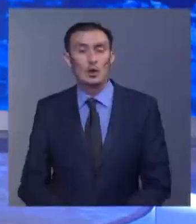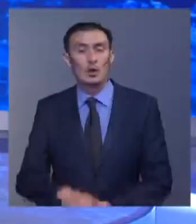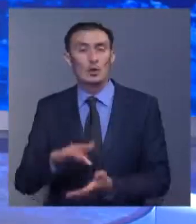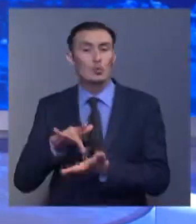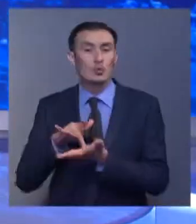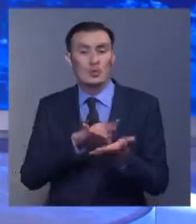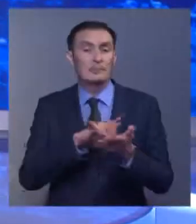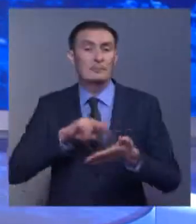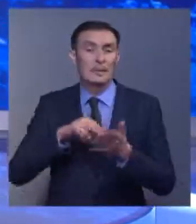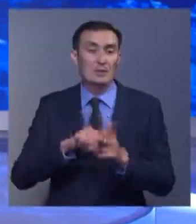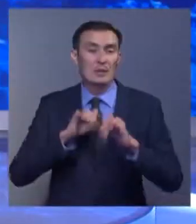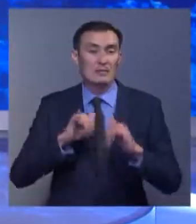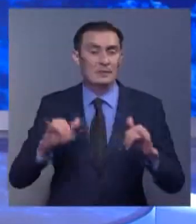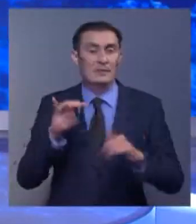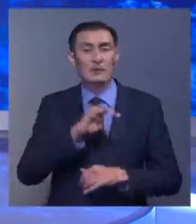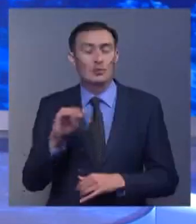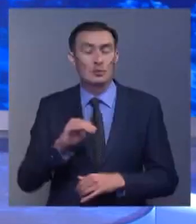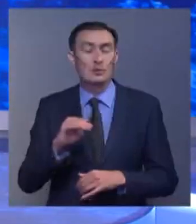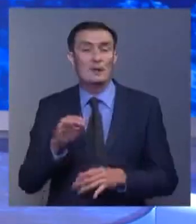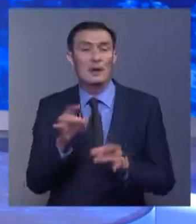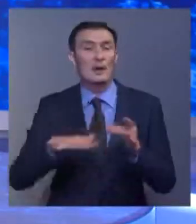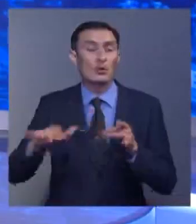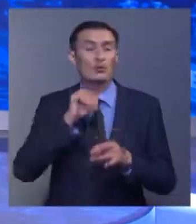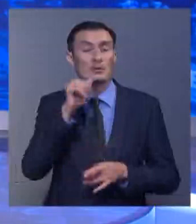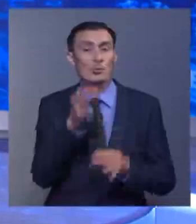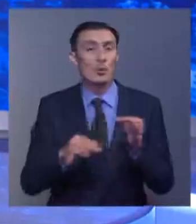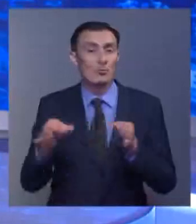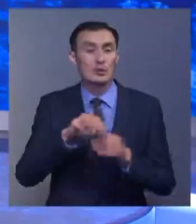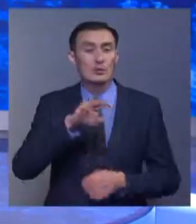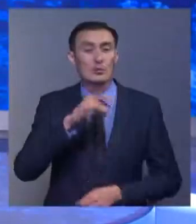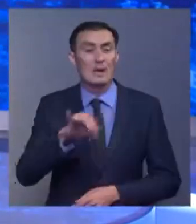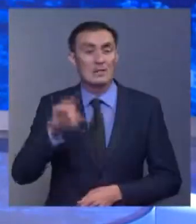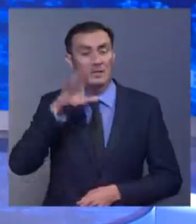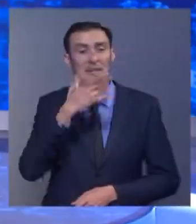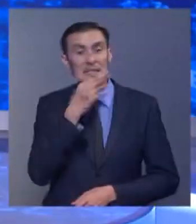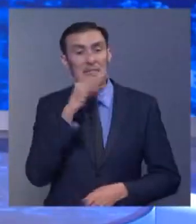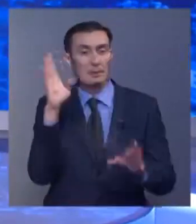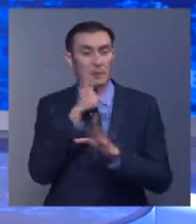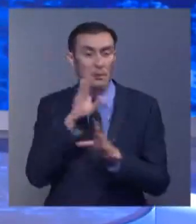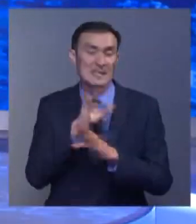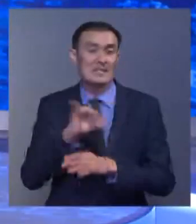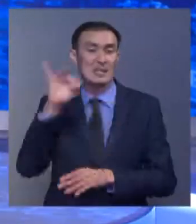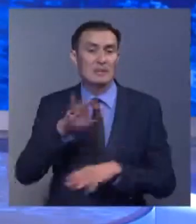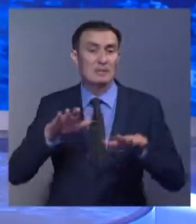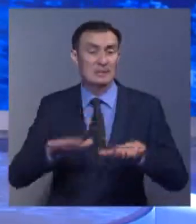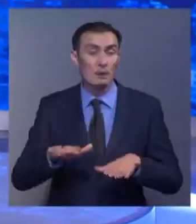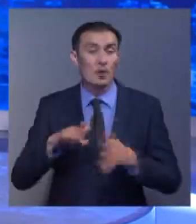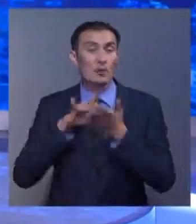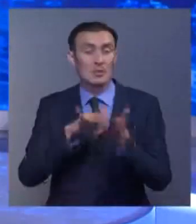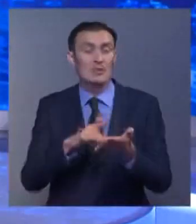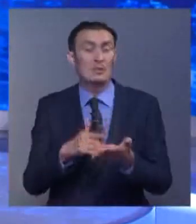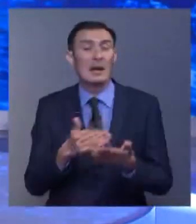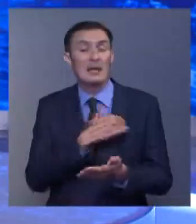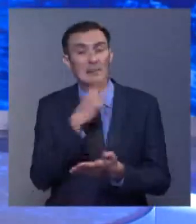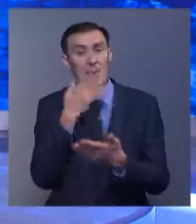Внутренний туризм планируют развивать в южных районах Костанайской области. Туругайский регион славится красивой природой, историческими местами. Туристам здесь